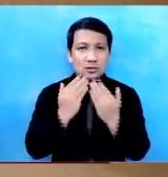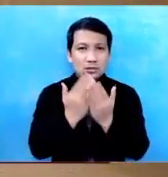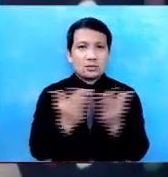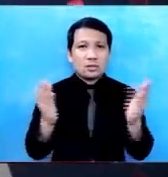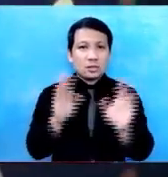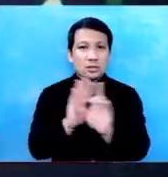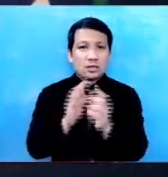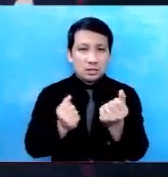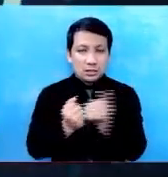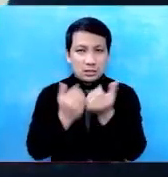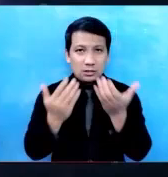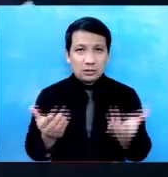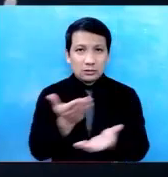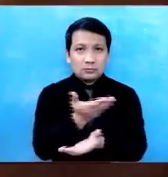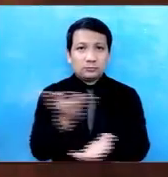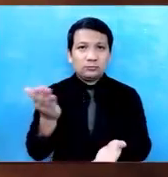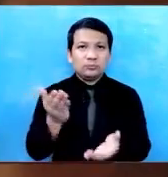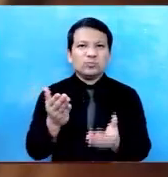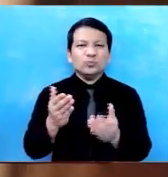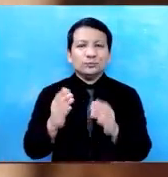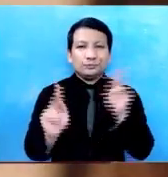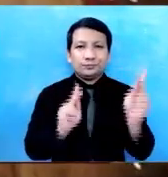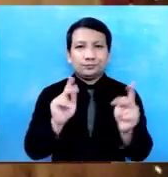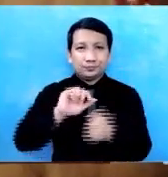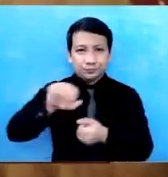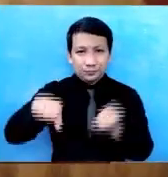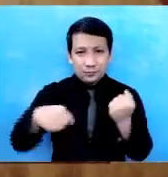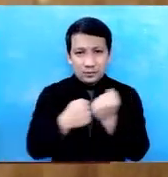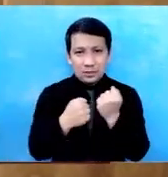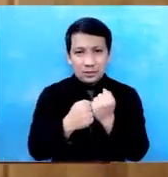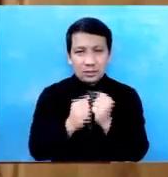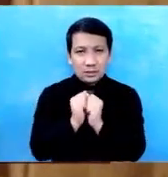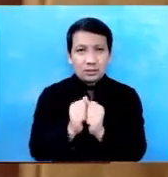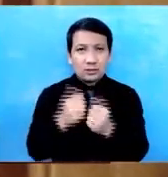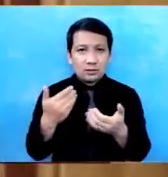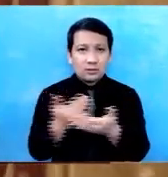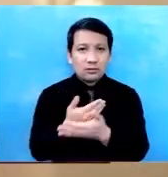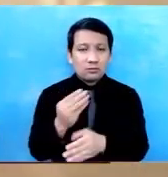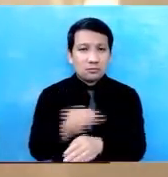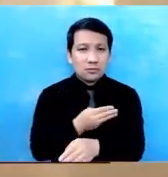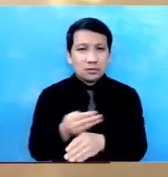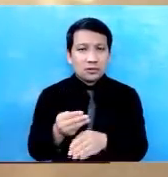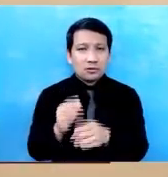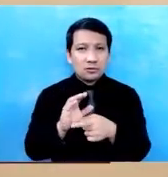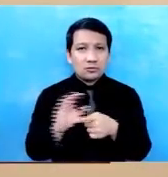fans at sa mga taong kasama nila sa kanilang music career.